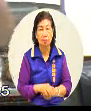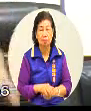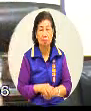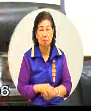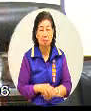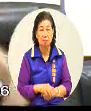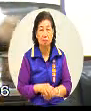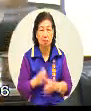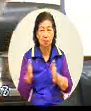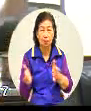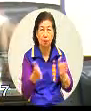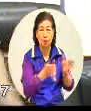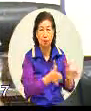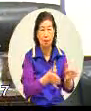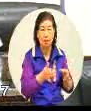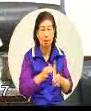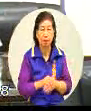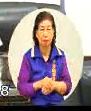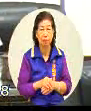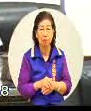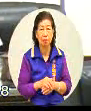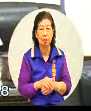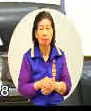啊，搁有啦，这个